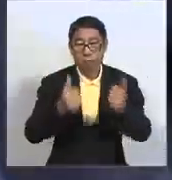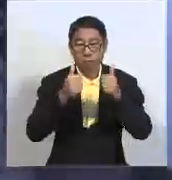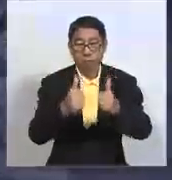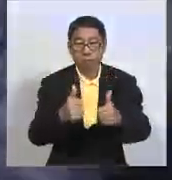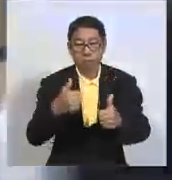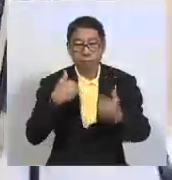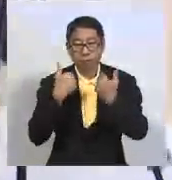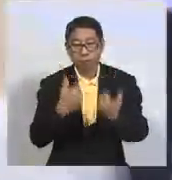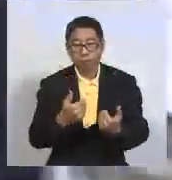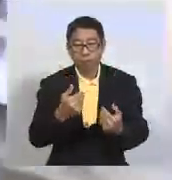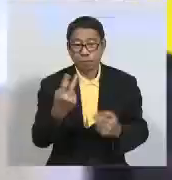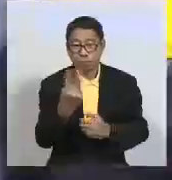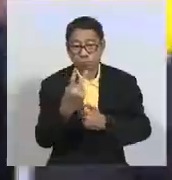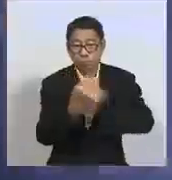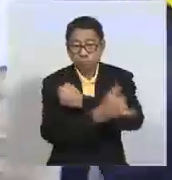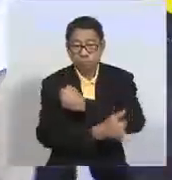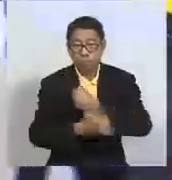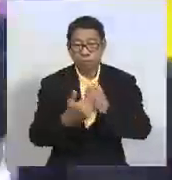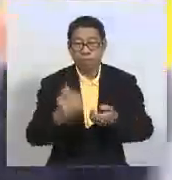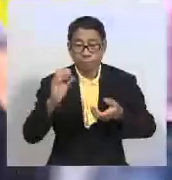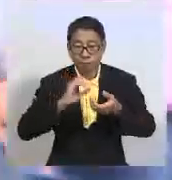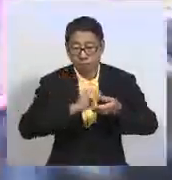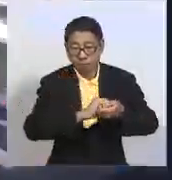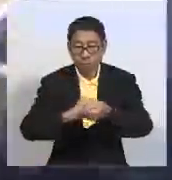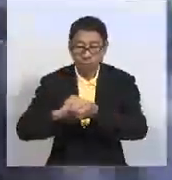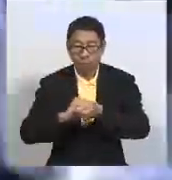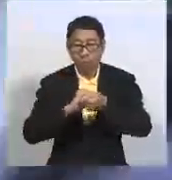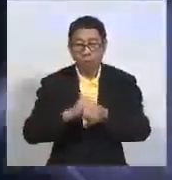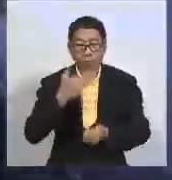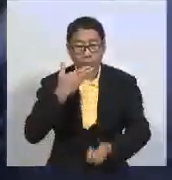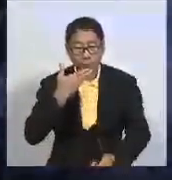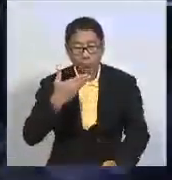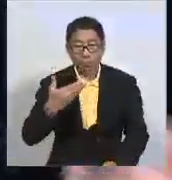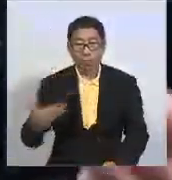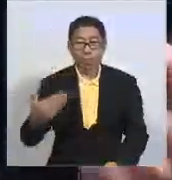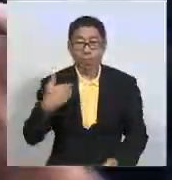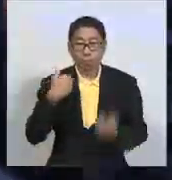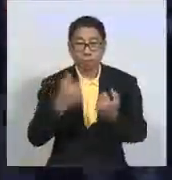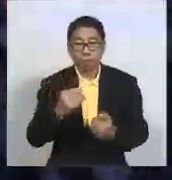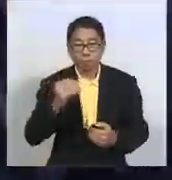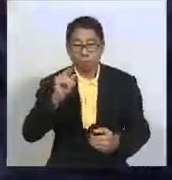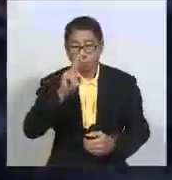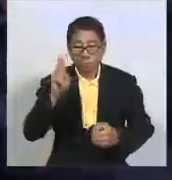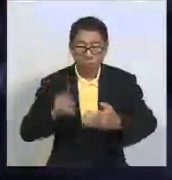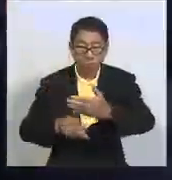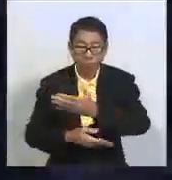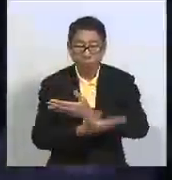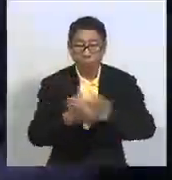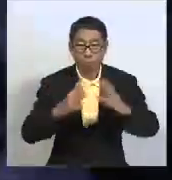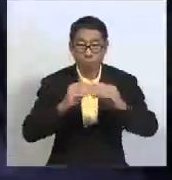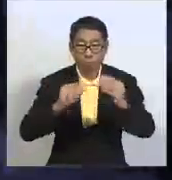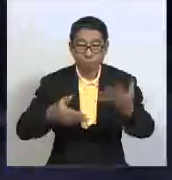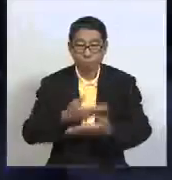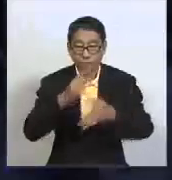ยกันได้เพราะว่าทั้งสองประเทศก็มีความสัมพันธ์ที่ดีต่อกันมายาวนานและจะใช้โอกาสในการประชุมสุดยอดอา